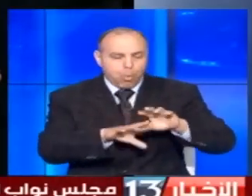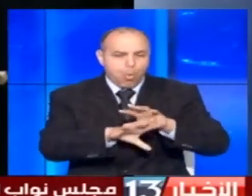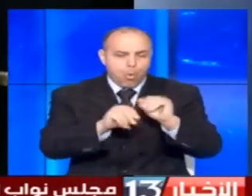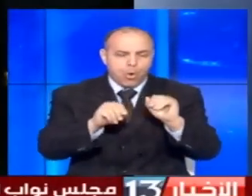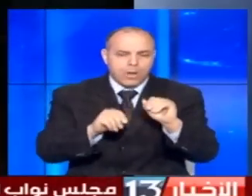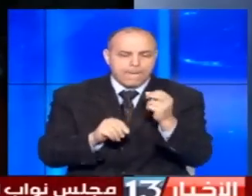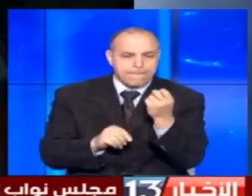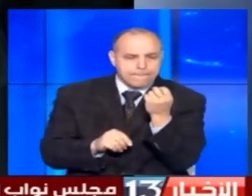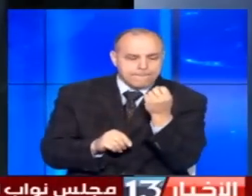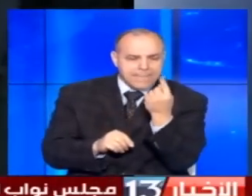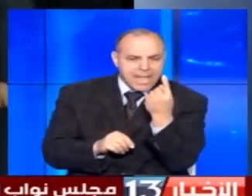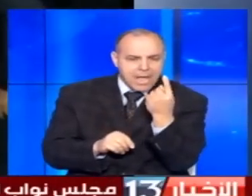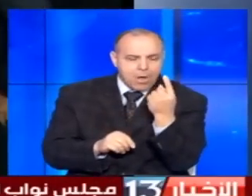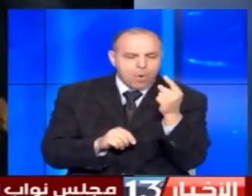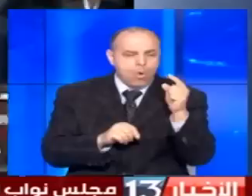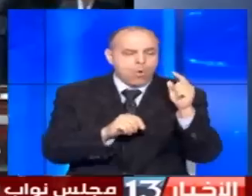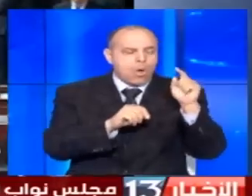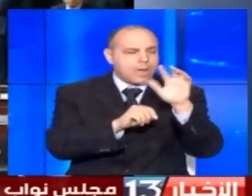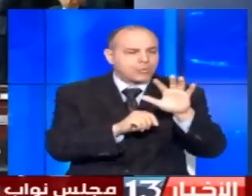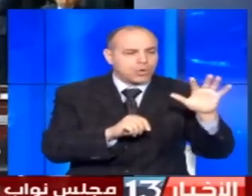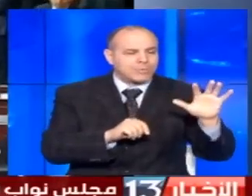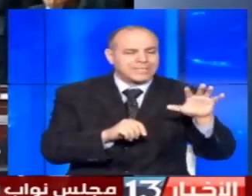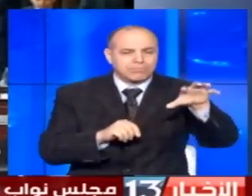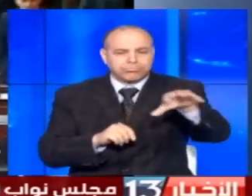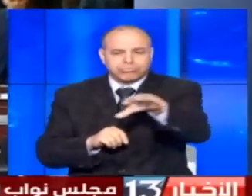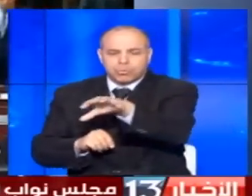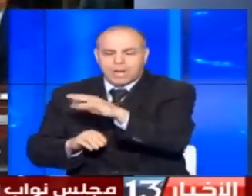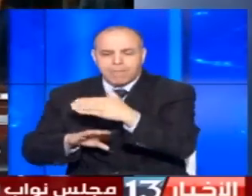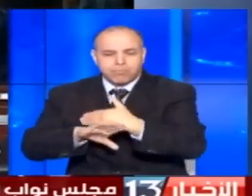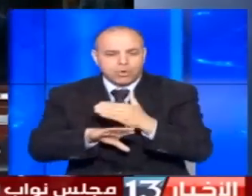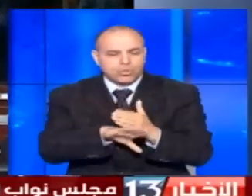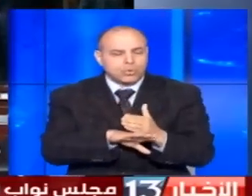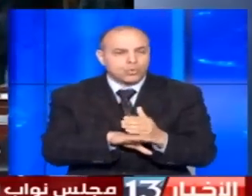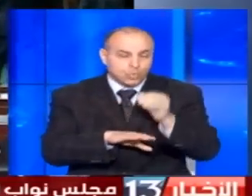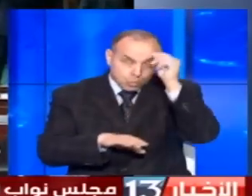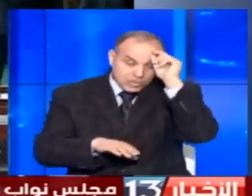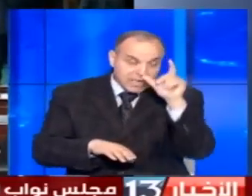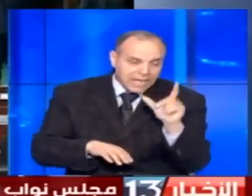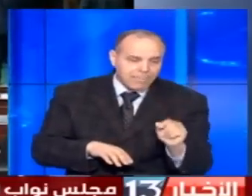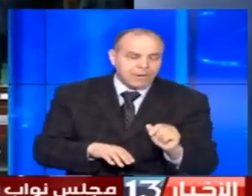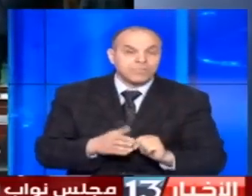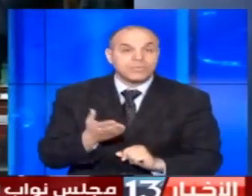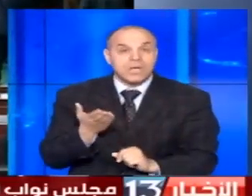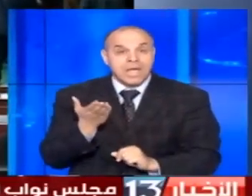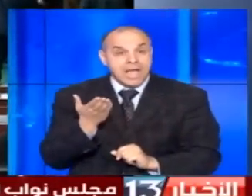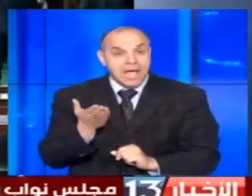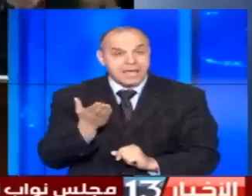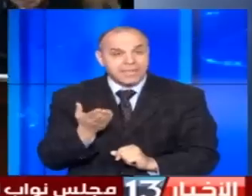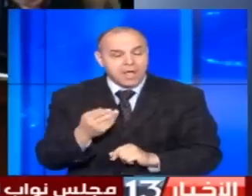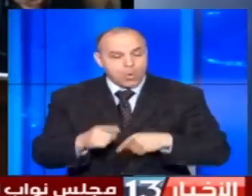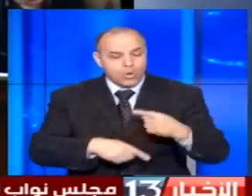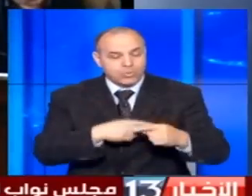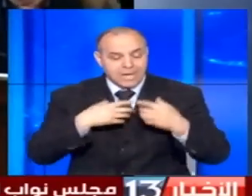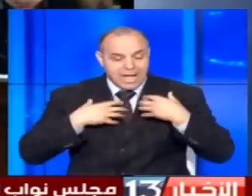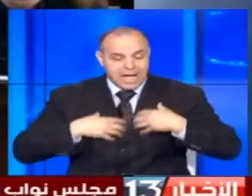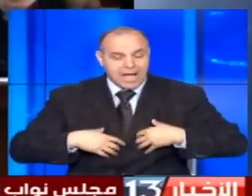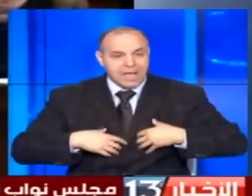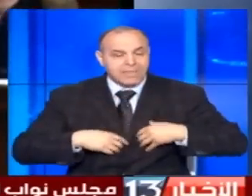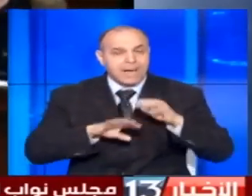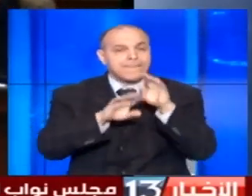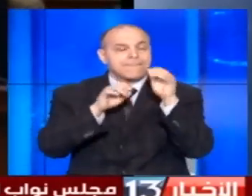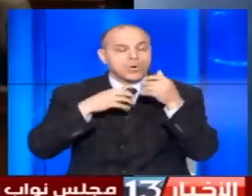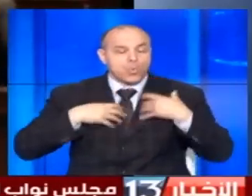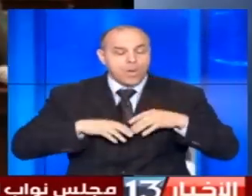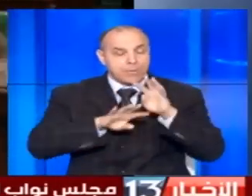نحو 155 حي موزع على كامل تراب الجمهوريه هذا ويواصل اعضاء مجلس نواب